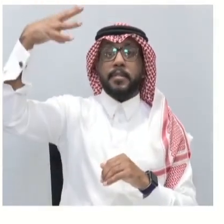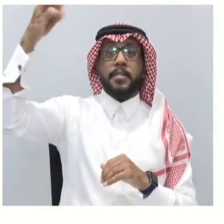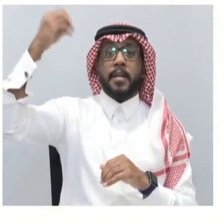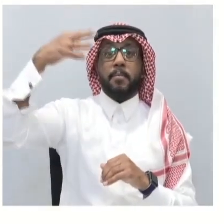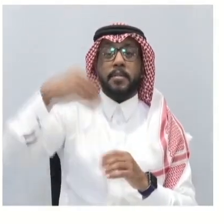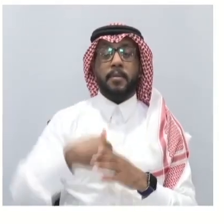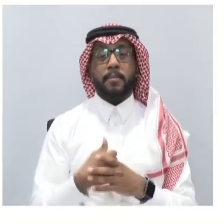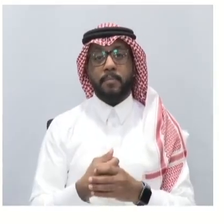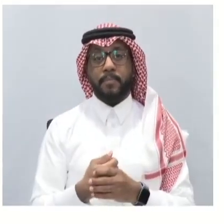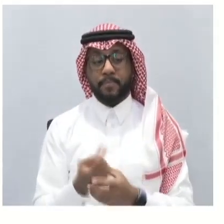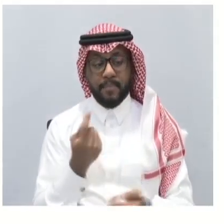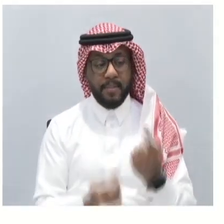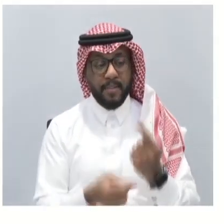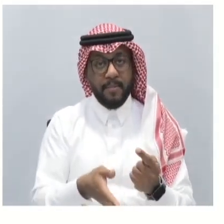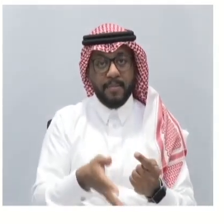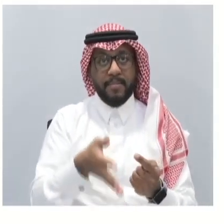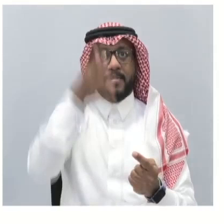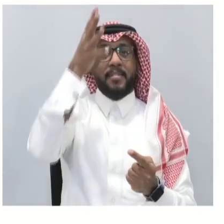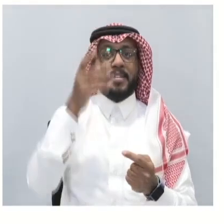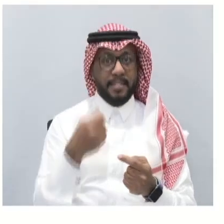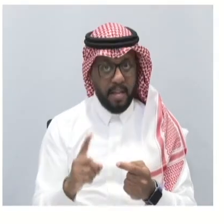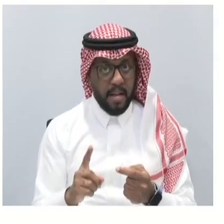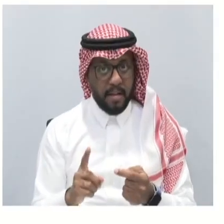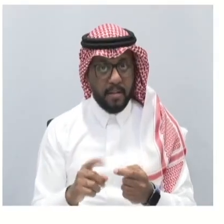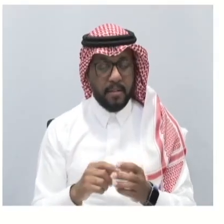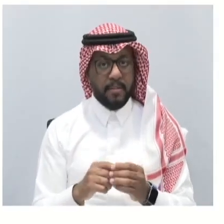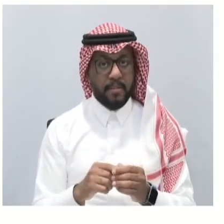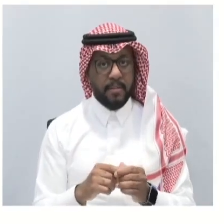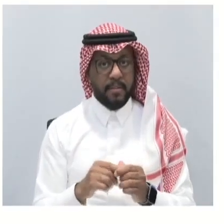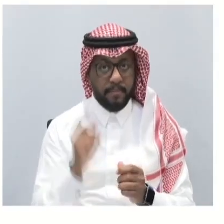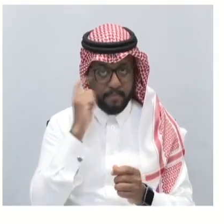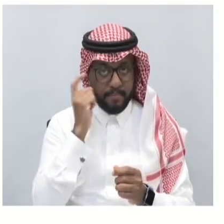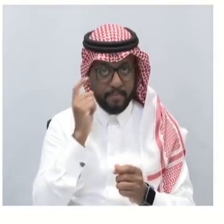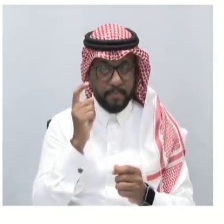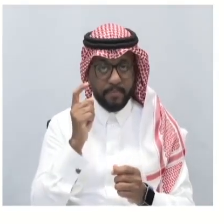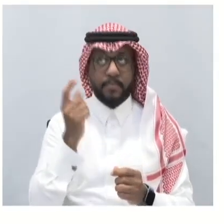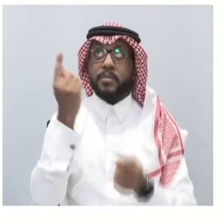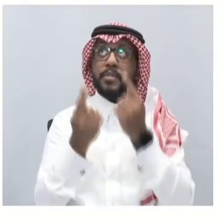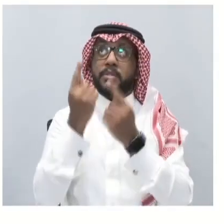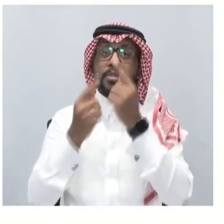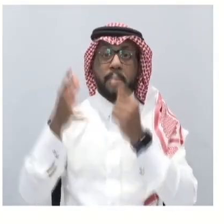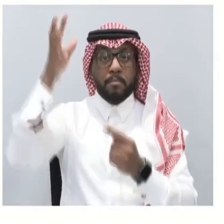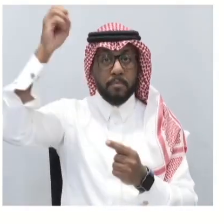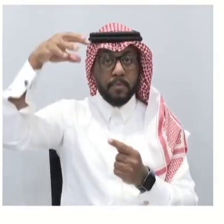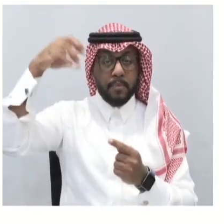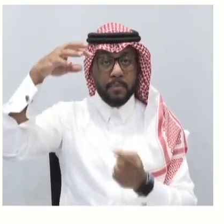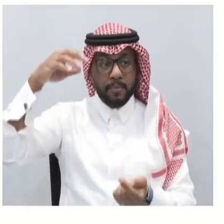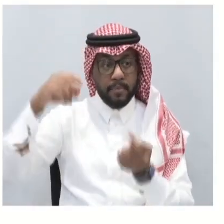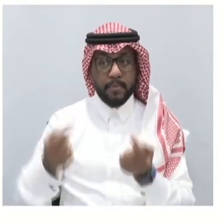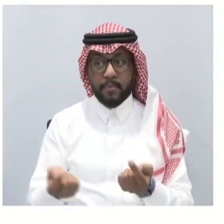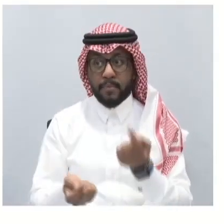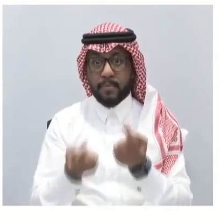الشمس النبات على النمو يعني النبات يحتاج لضوء الشمس